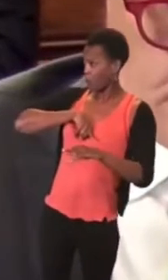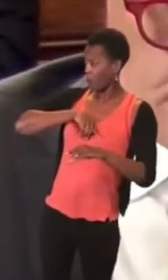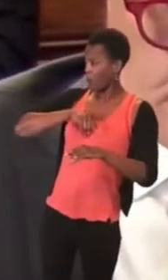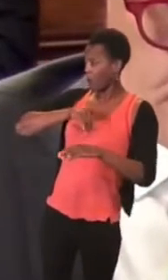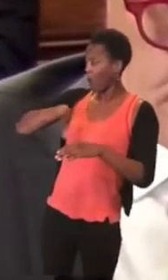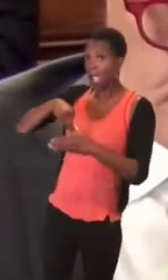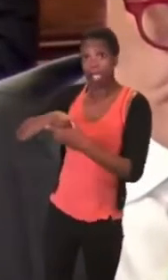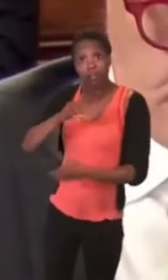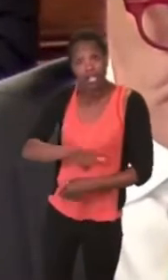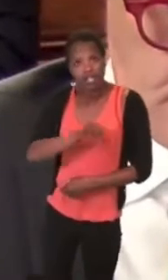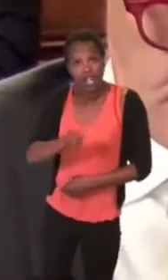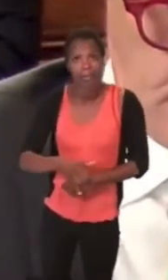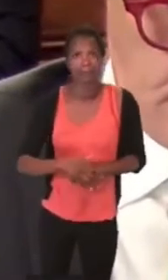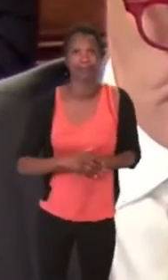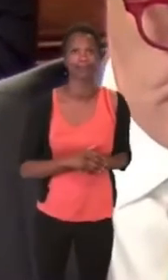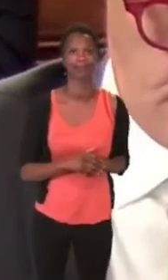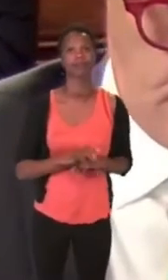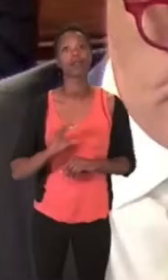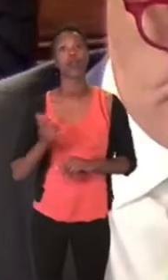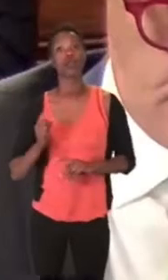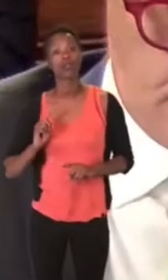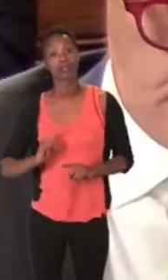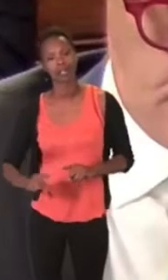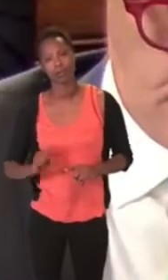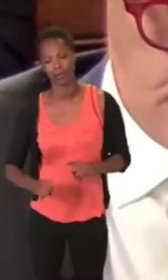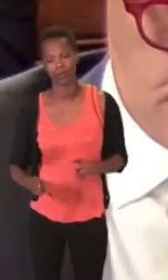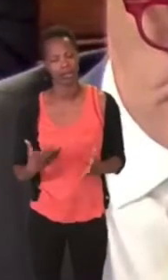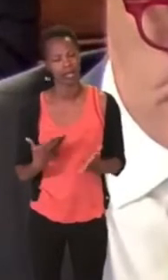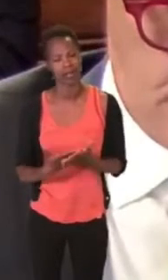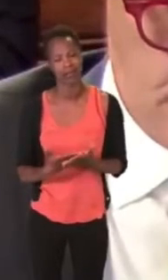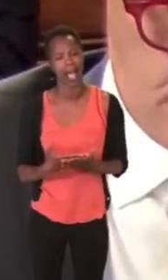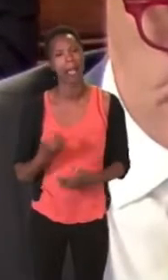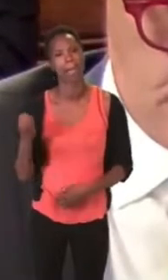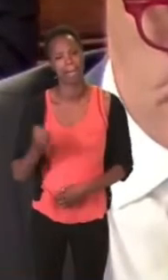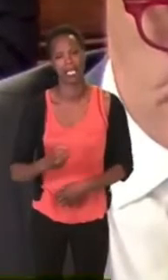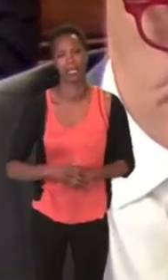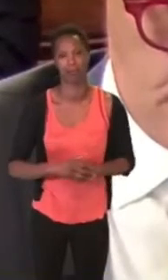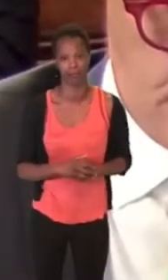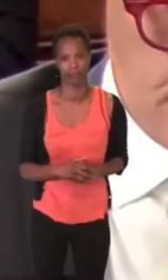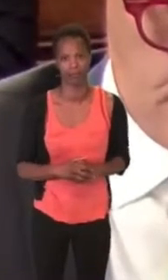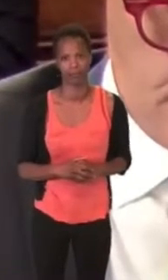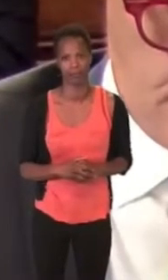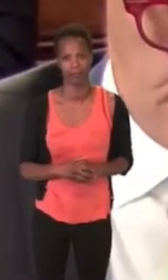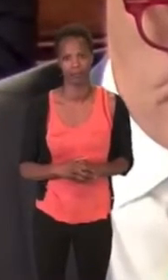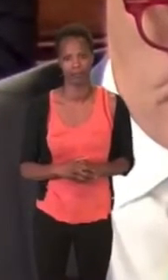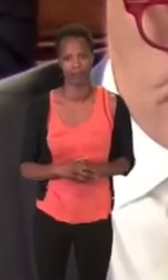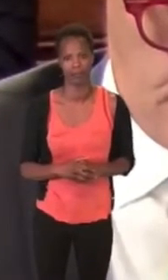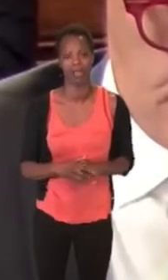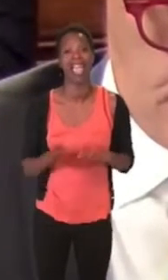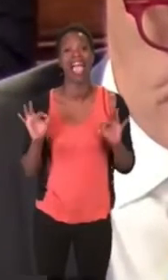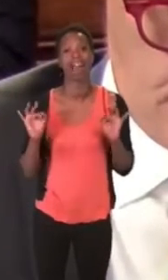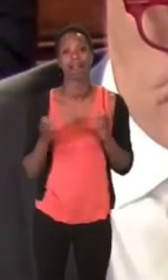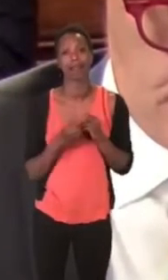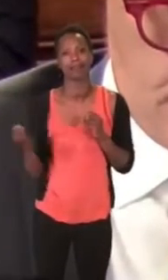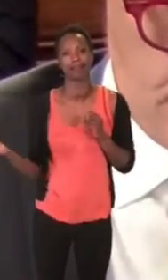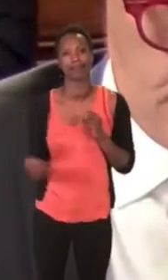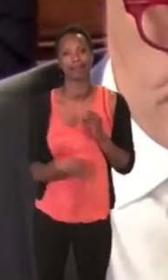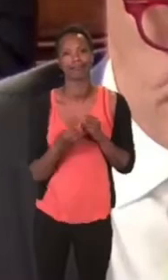Deuxième chose, et c'est probablement plus grave, c'est la série de renoncements et